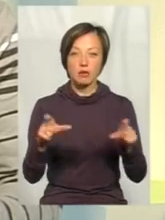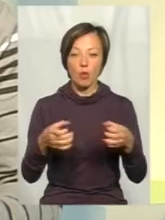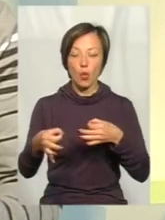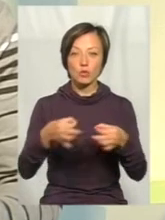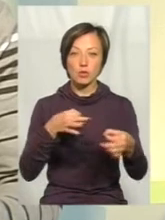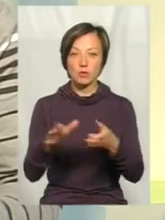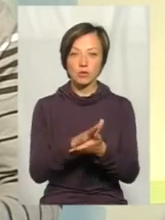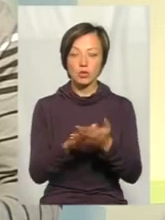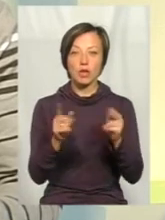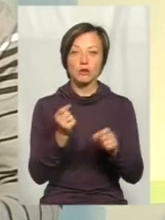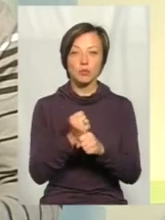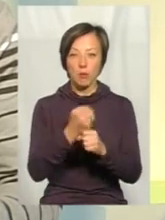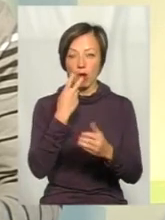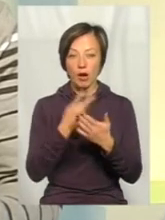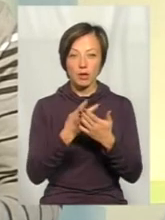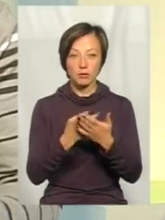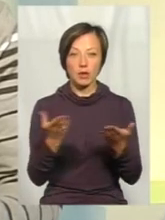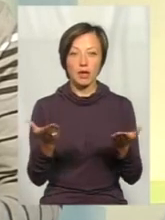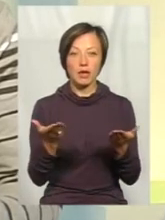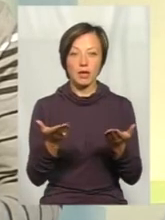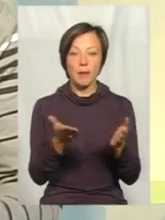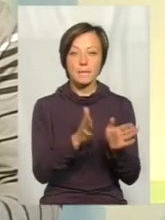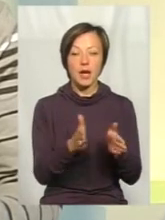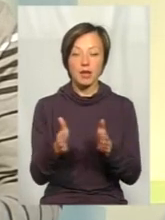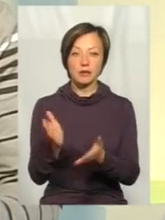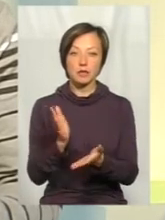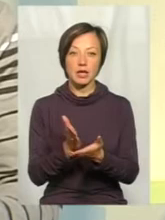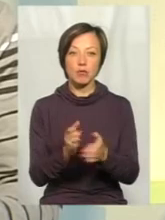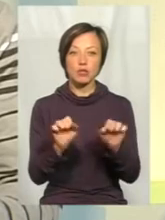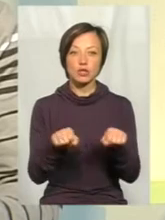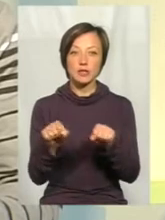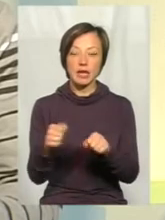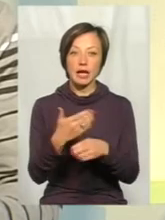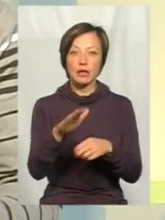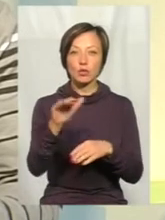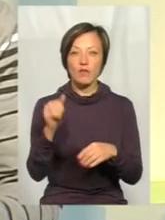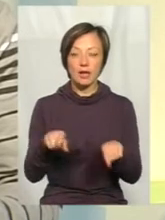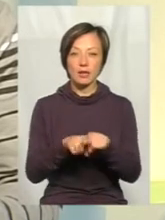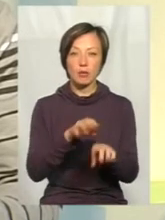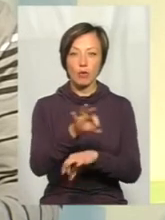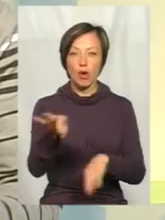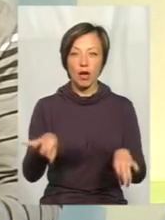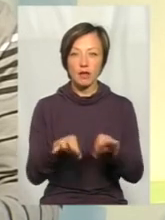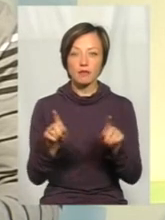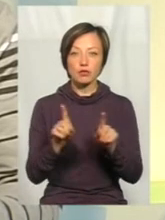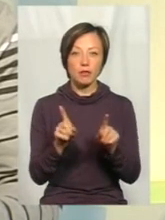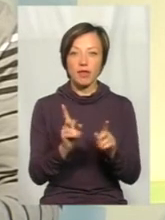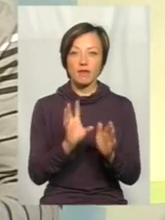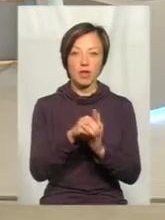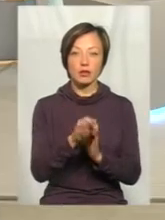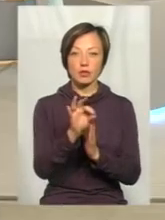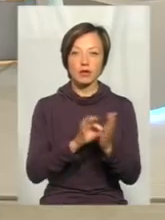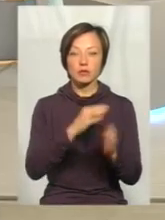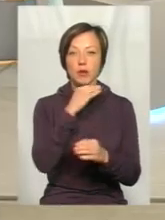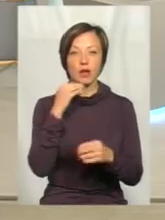це зробити. Крім того, ми покажемо, які механізми є і можливості кредитування таких проєктів для того, щоб не вкласти одразу